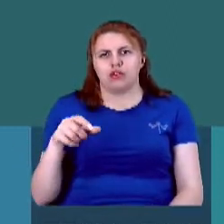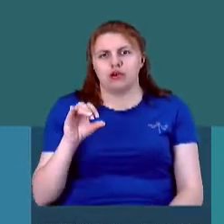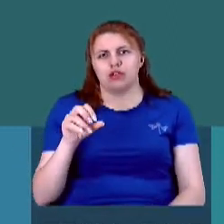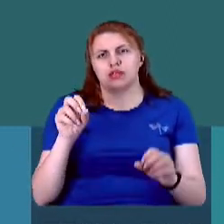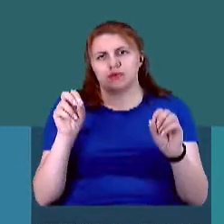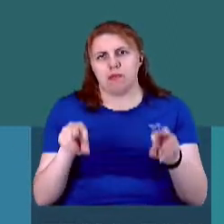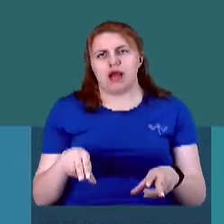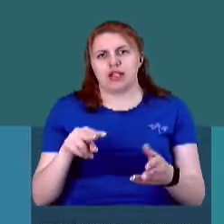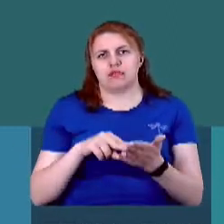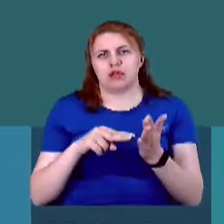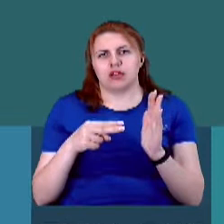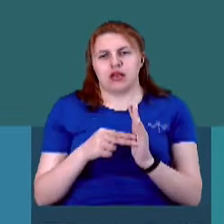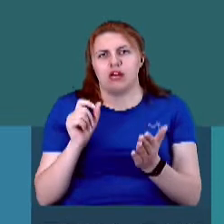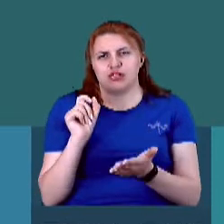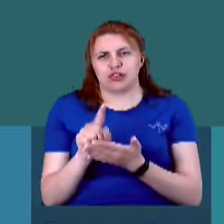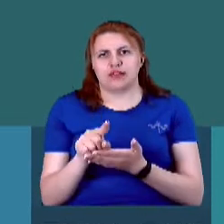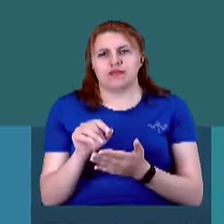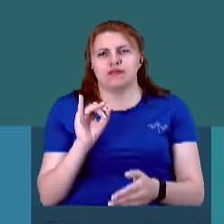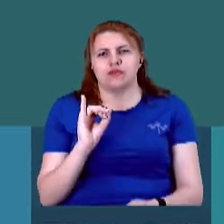спецпризначенців, і